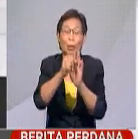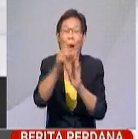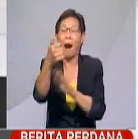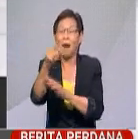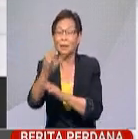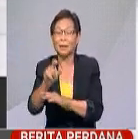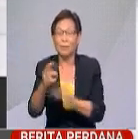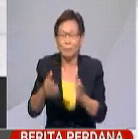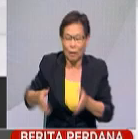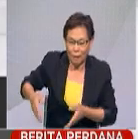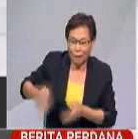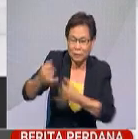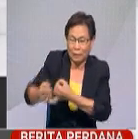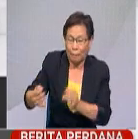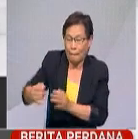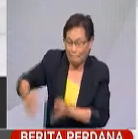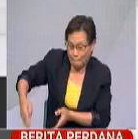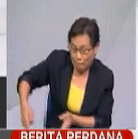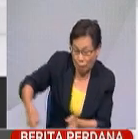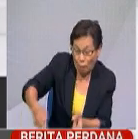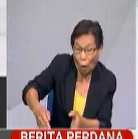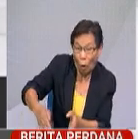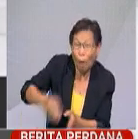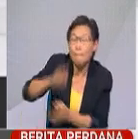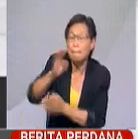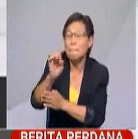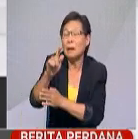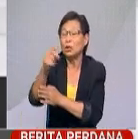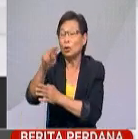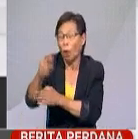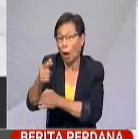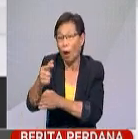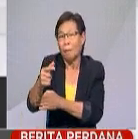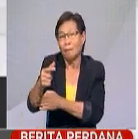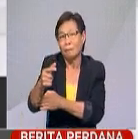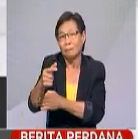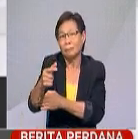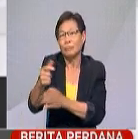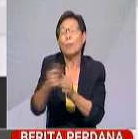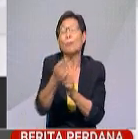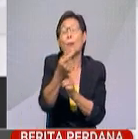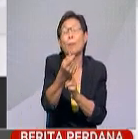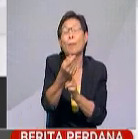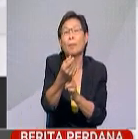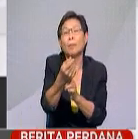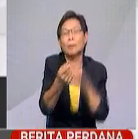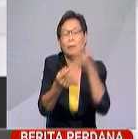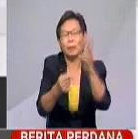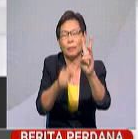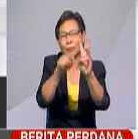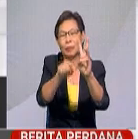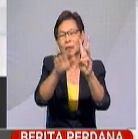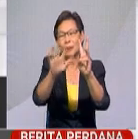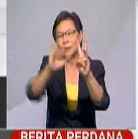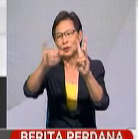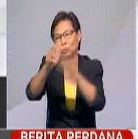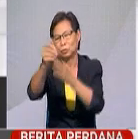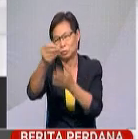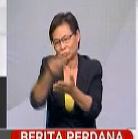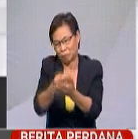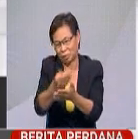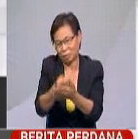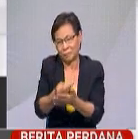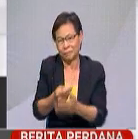Pembentungan telah menyelia projek yang dijalankan syarikat Kaito Water Sdn Bhd dengan kos berjumlah